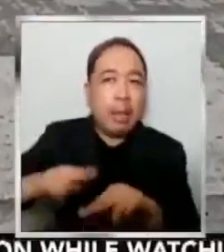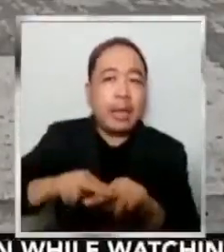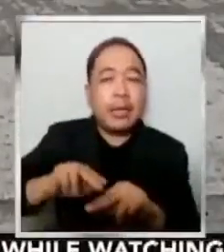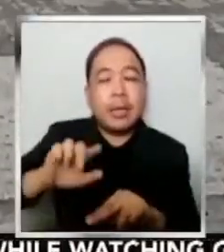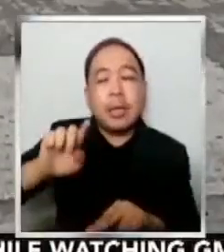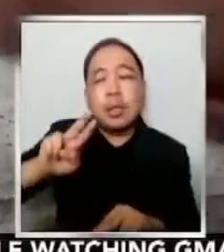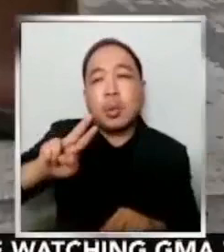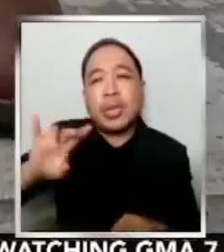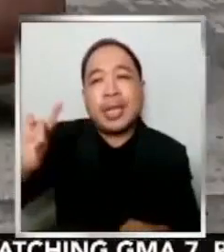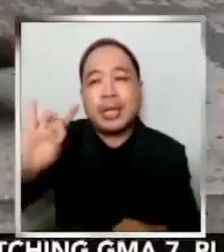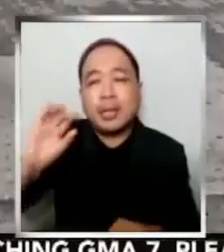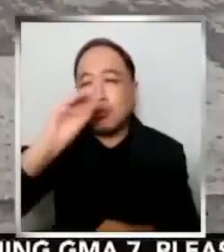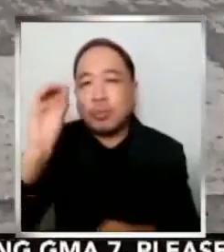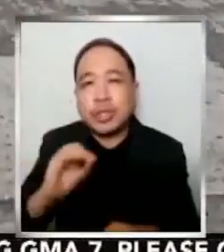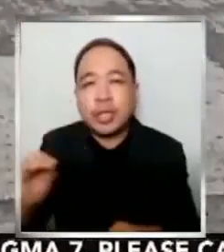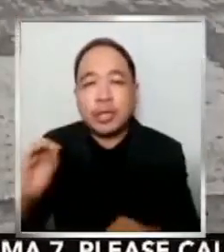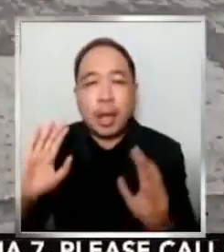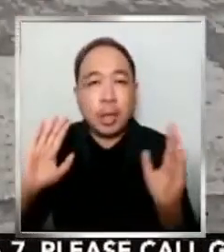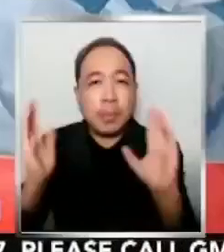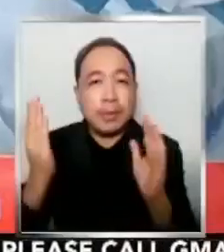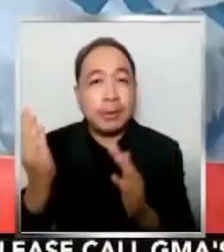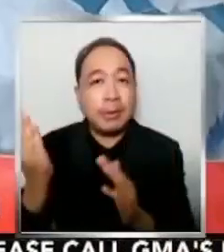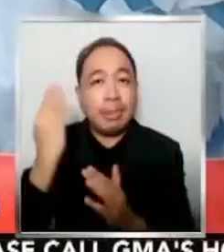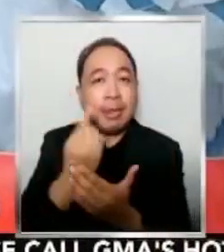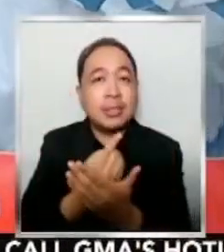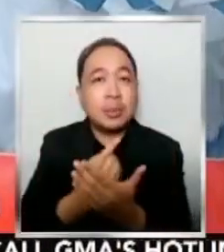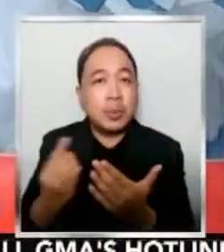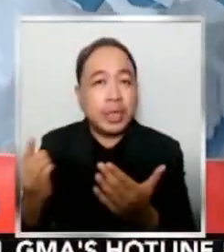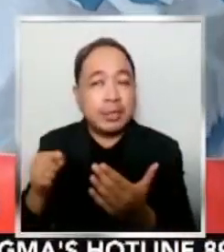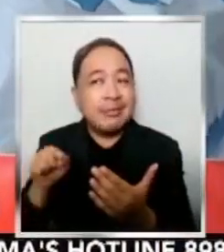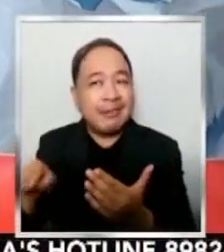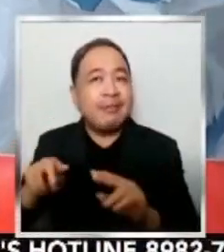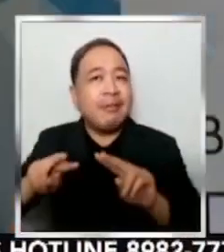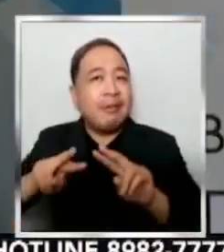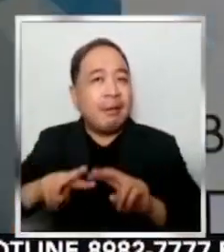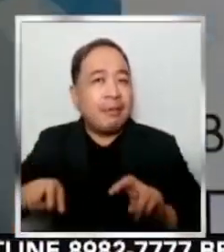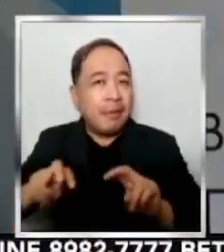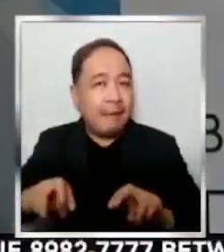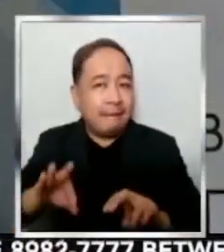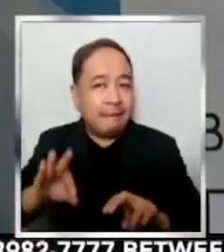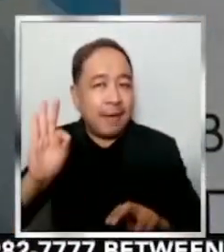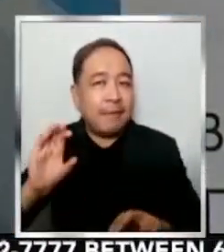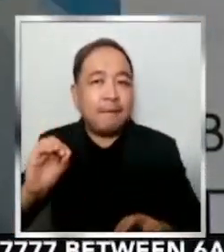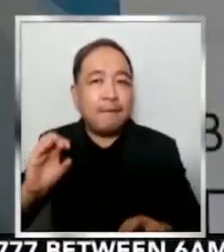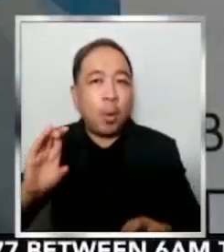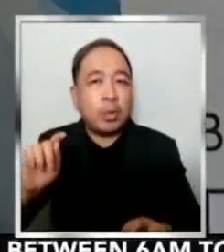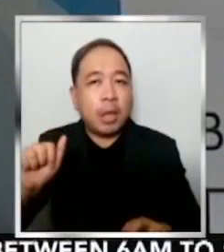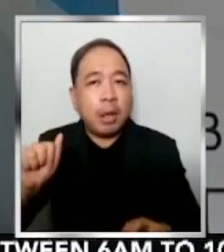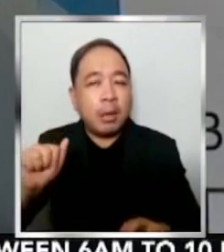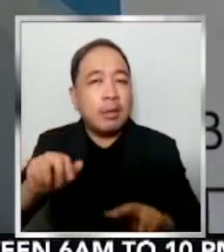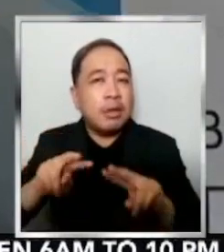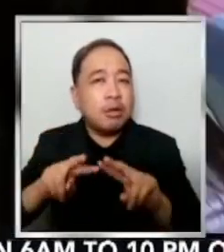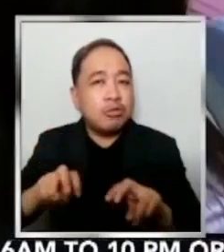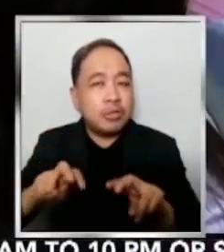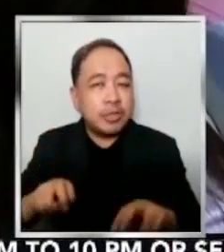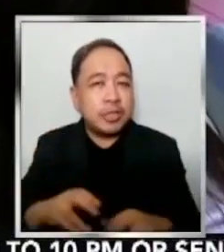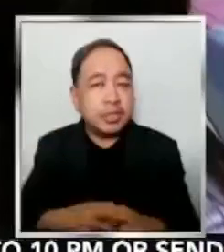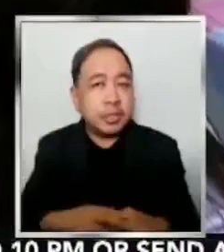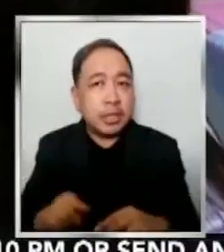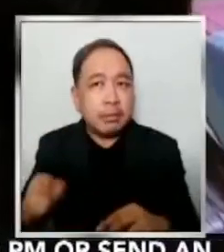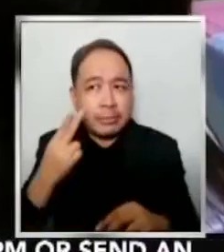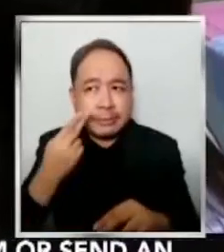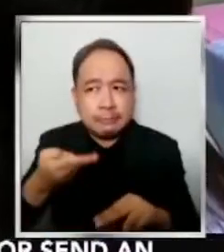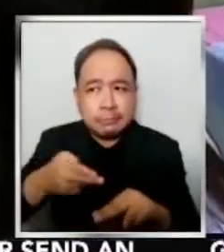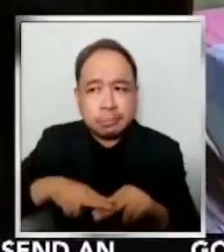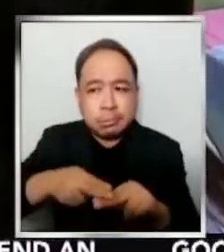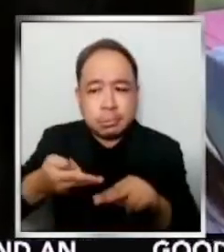linggo batay sa pagkusuri ng OCTA Research. Unti-unti na raw dumarami ang mga kaso simula pa unang linggo ng Mayo. Pero bumilis daw